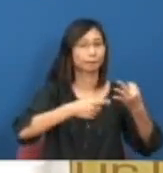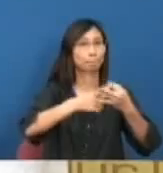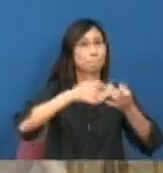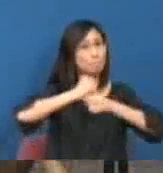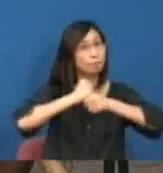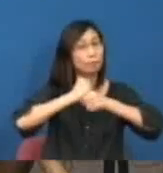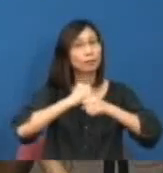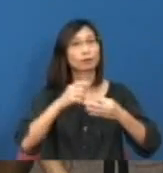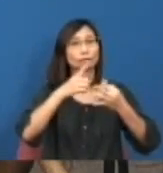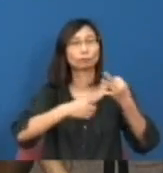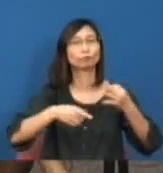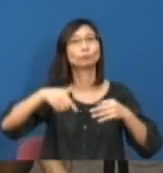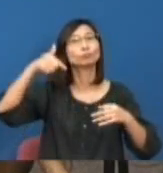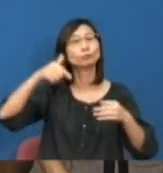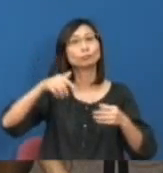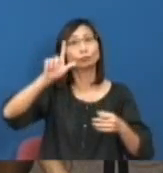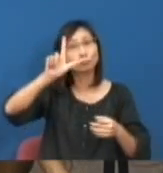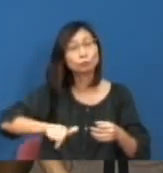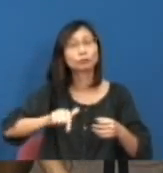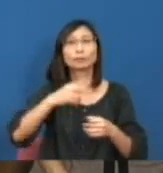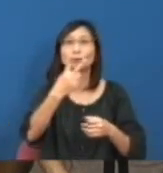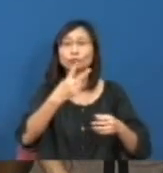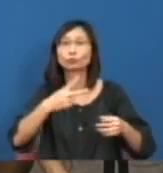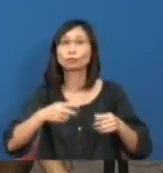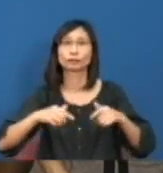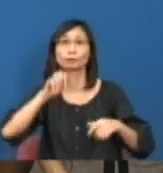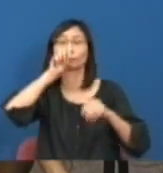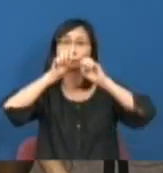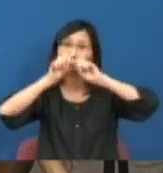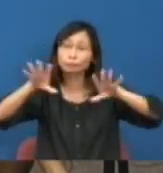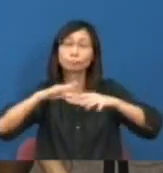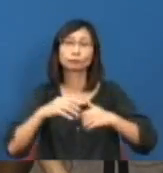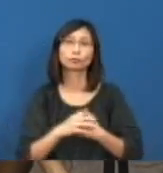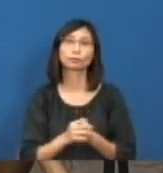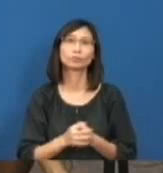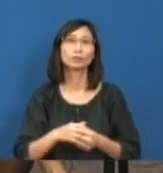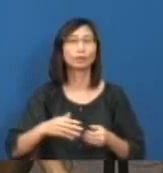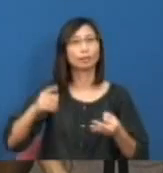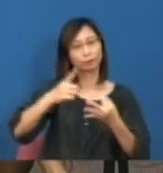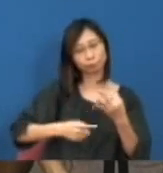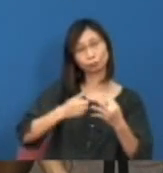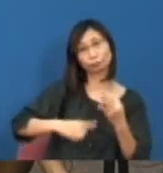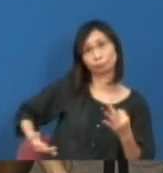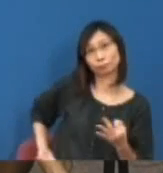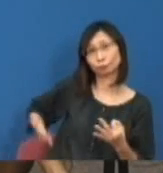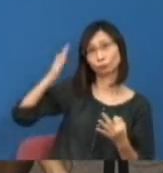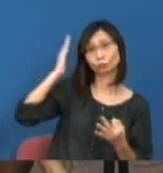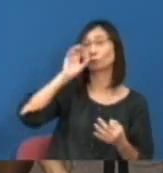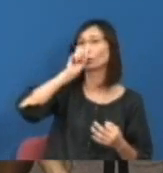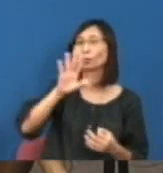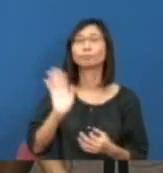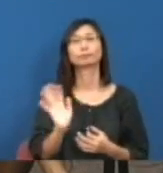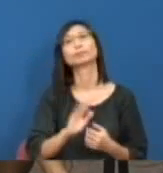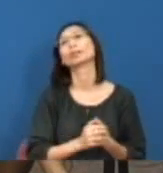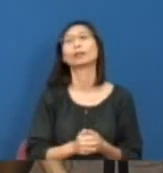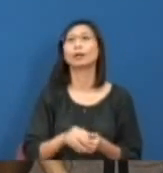咁司徒華喺病中啊，點會能夠提出呢個方案咧？係咪？咁老實講，講完之後真係粒聲都